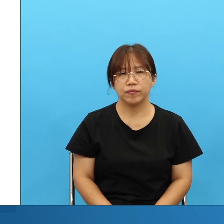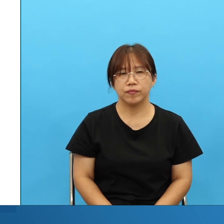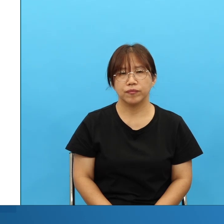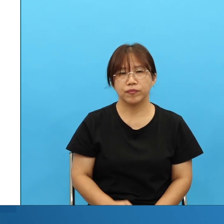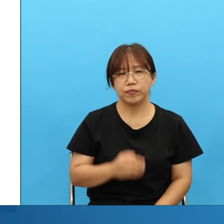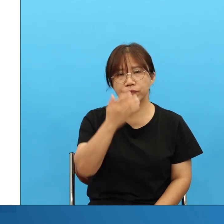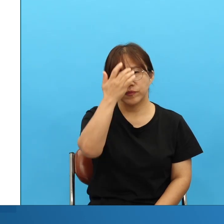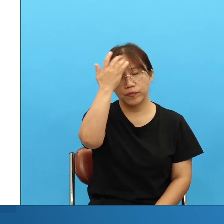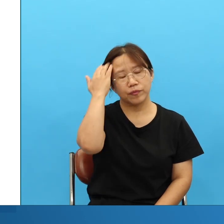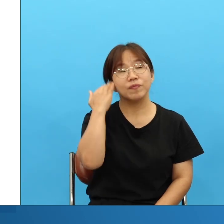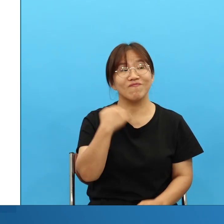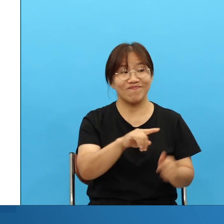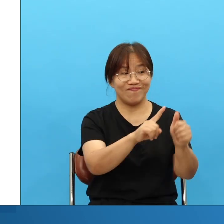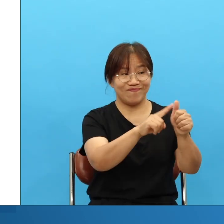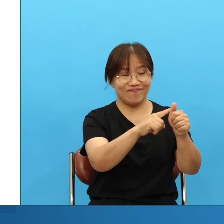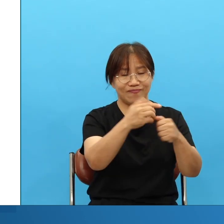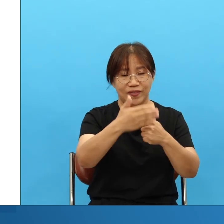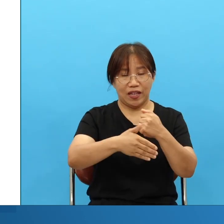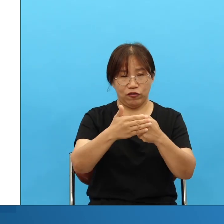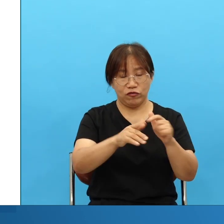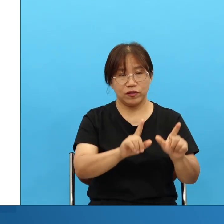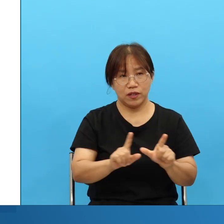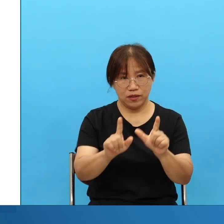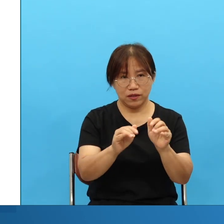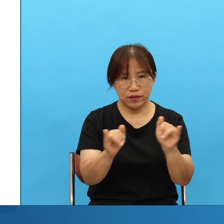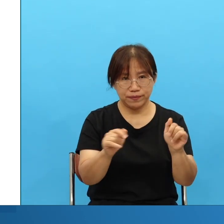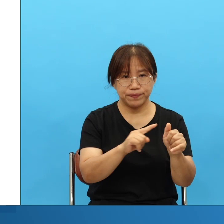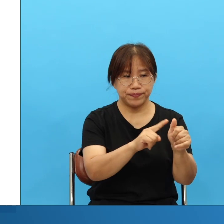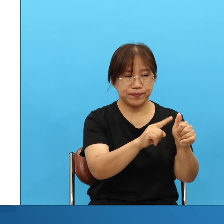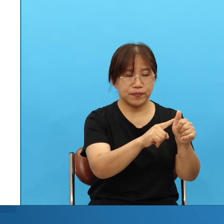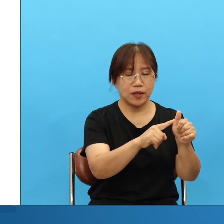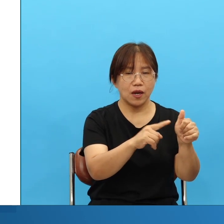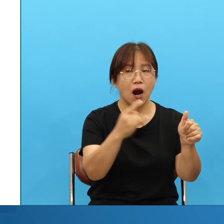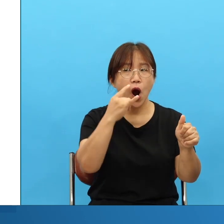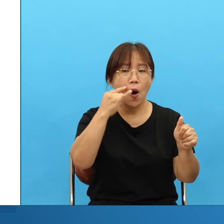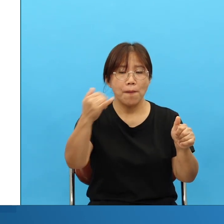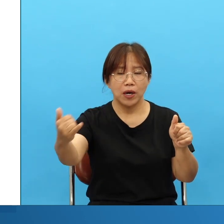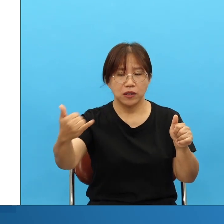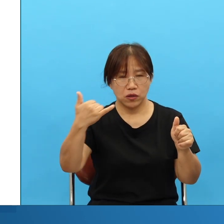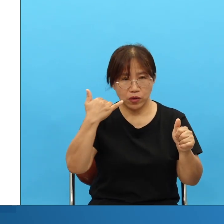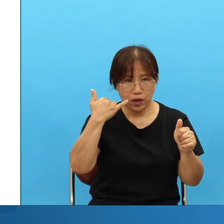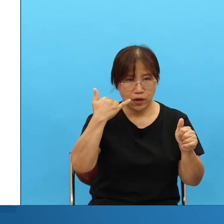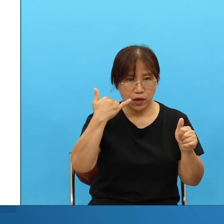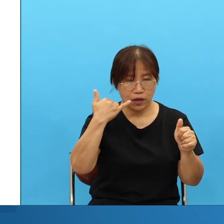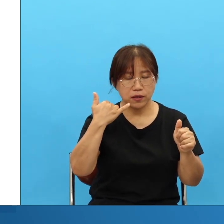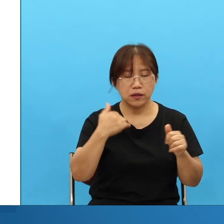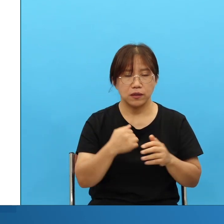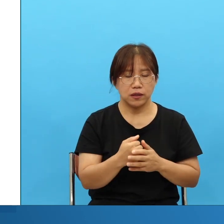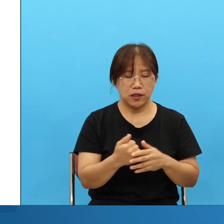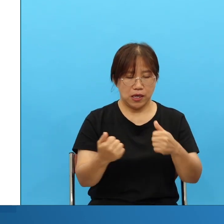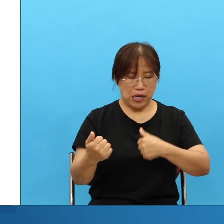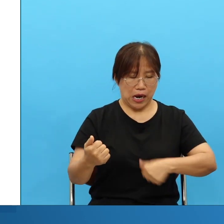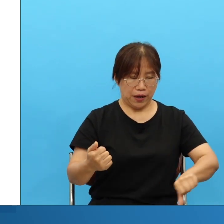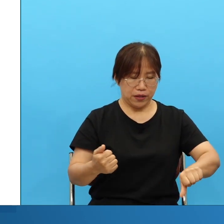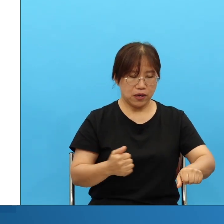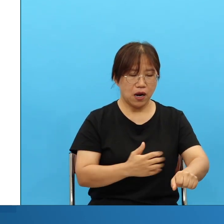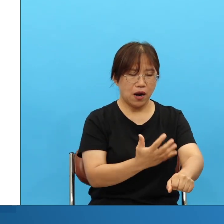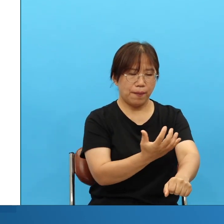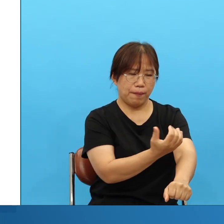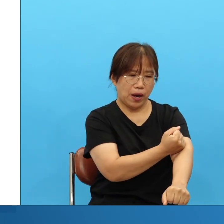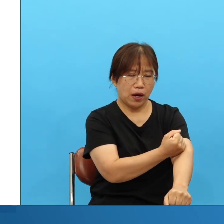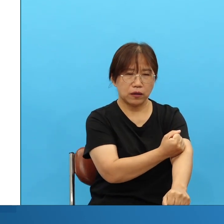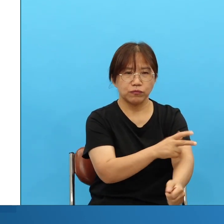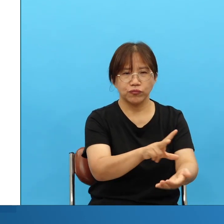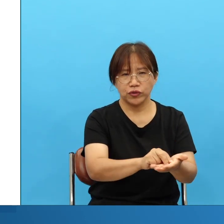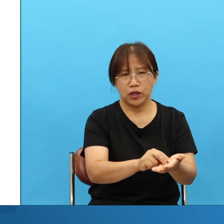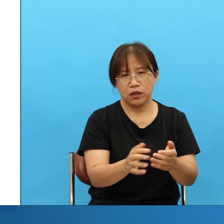달 쓰고 있는 친구인데 이제 엄마가 전화가 왔어요. 우리 약국에 이제 한 번씩 와요. 아들 마약 때문에.